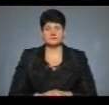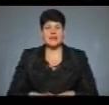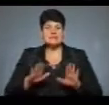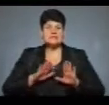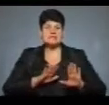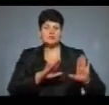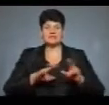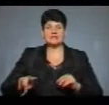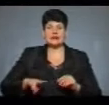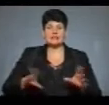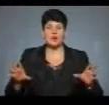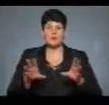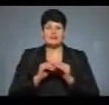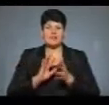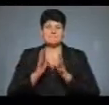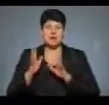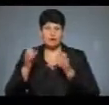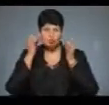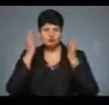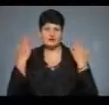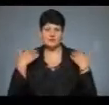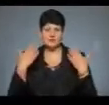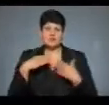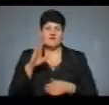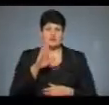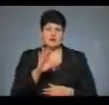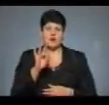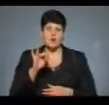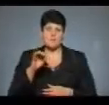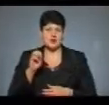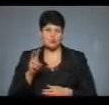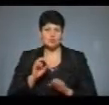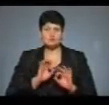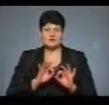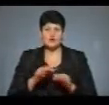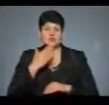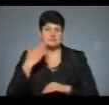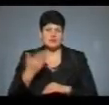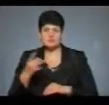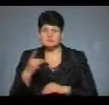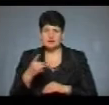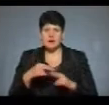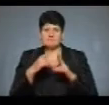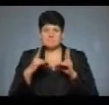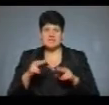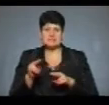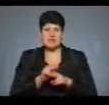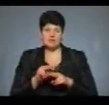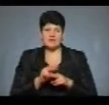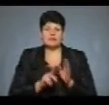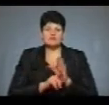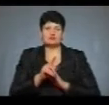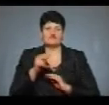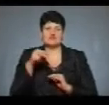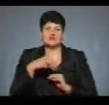Заступник директора об'єднання парків культури і відпочинку Василь Романюк розповідає, востаннє міст ремонтували на початку 2000-х.